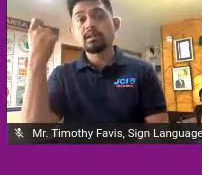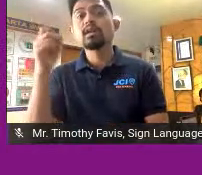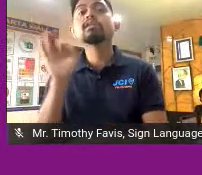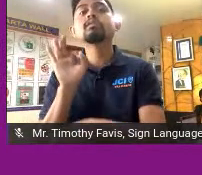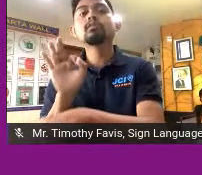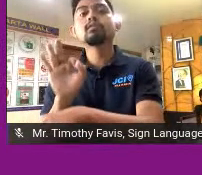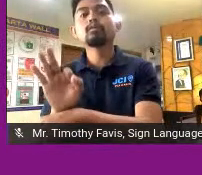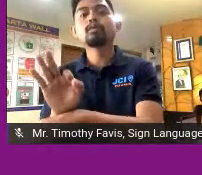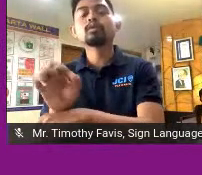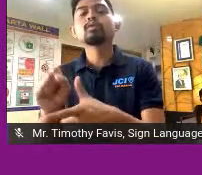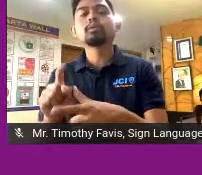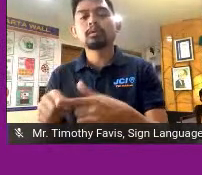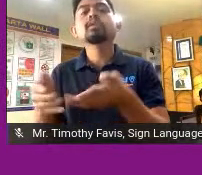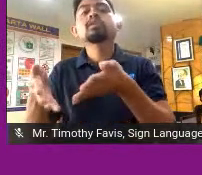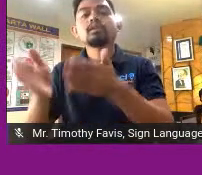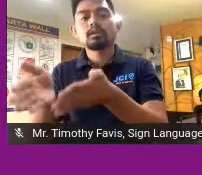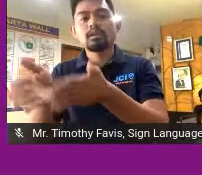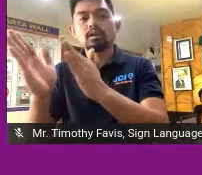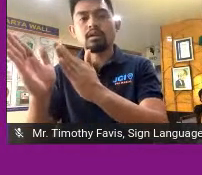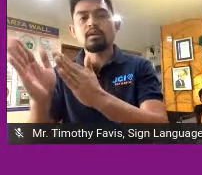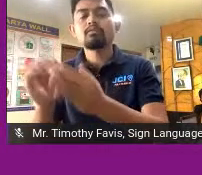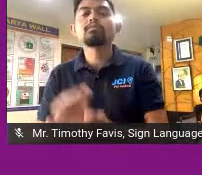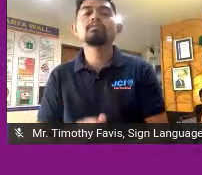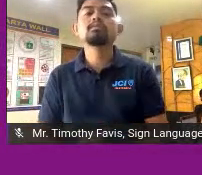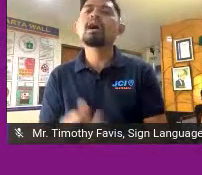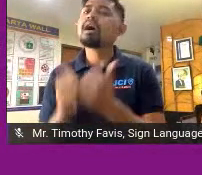tinotolerate natin. In what way?